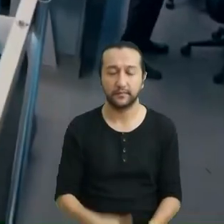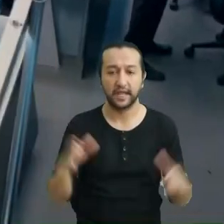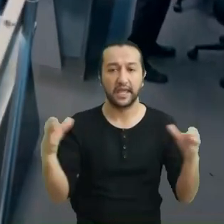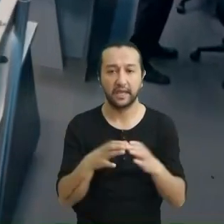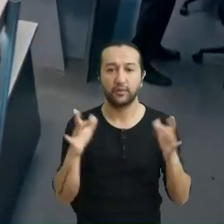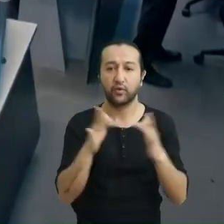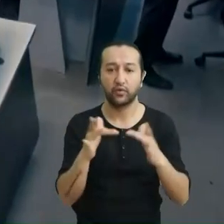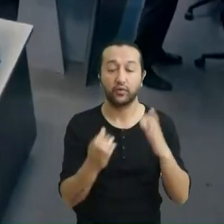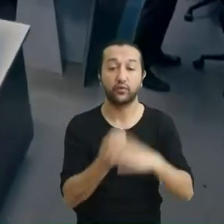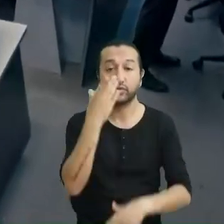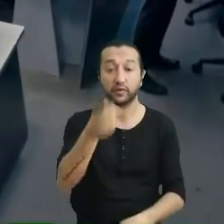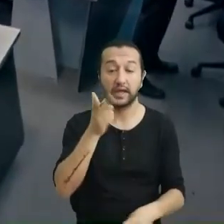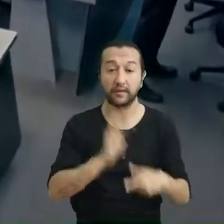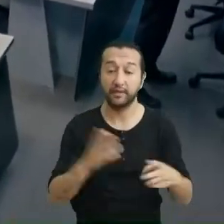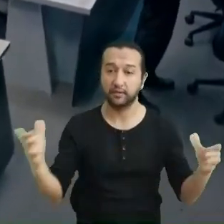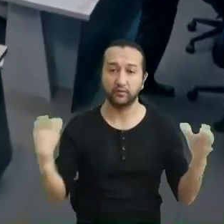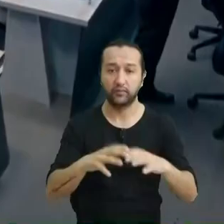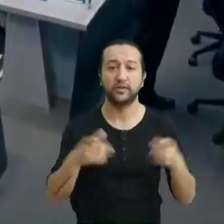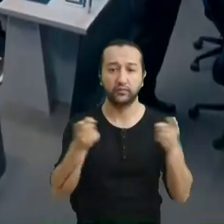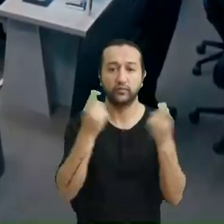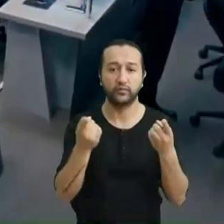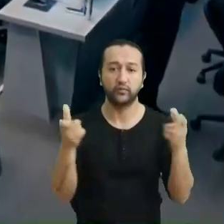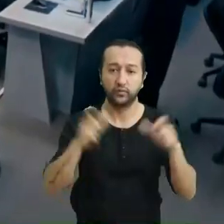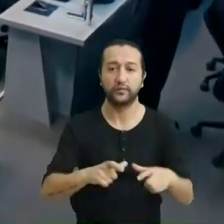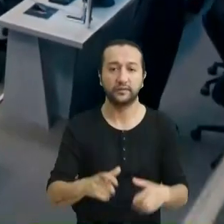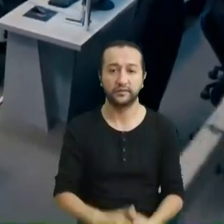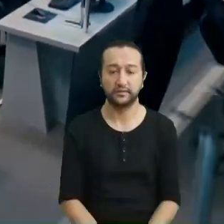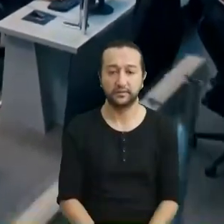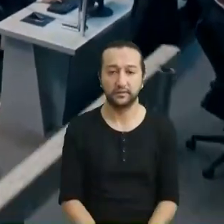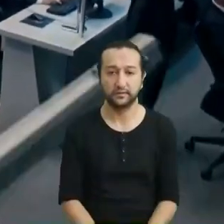Ekiple bağlantıya geç. Hemen toplansınlar.